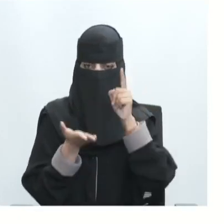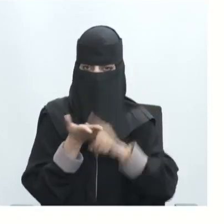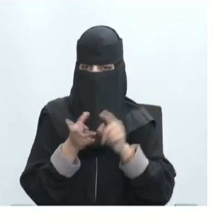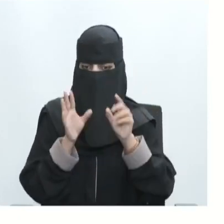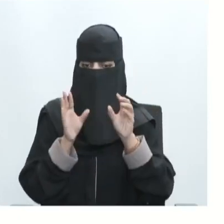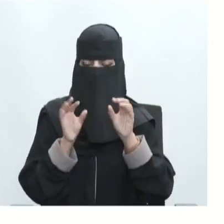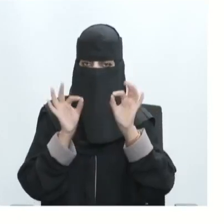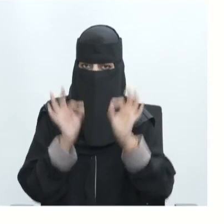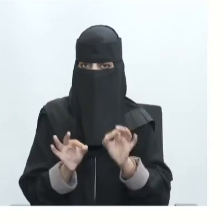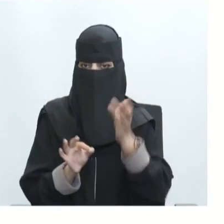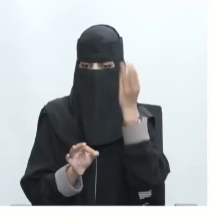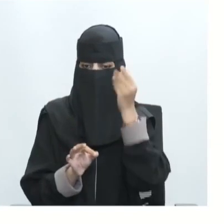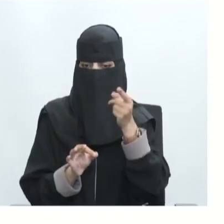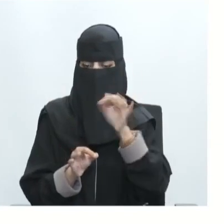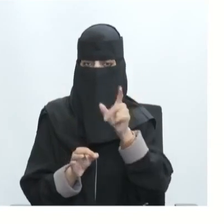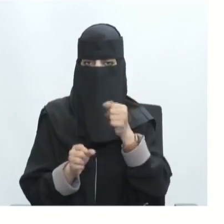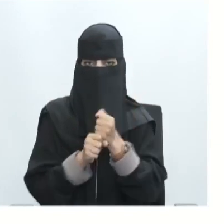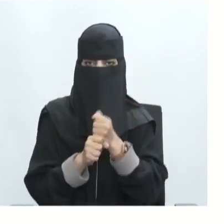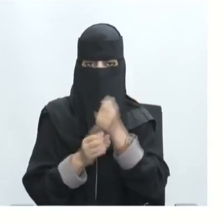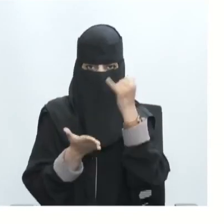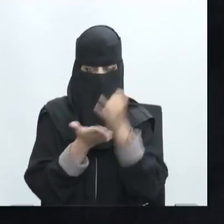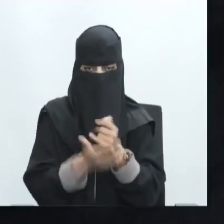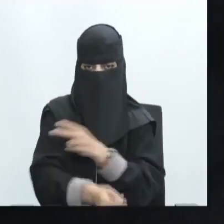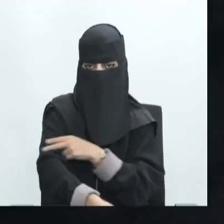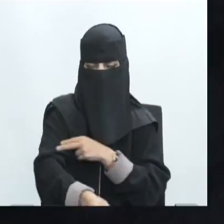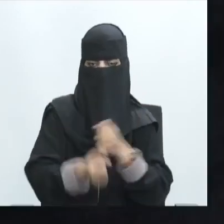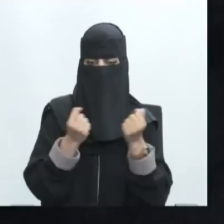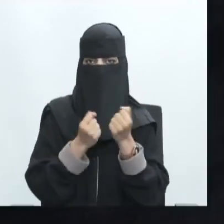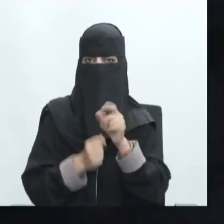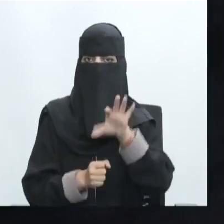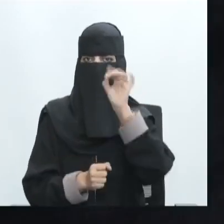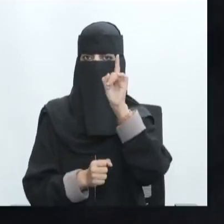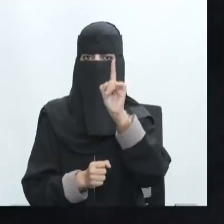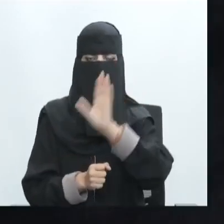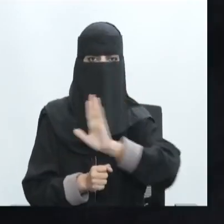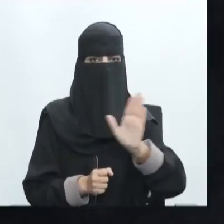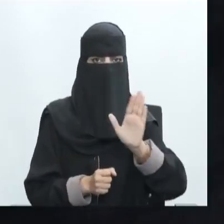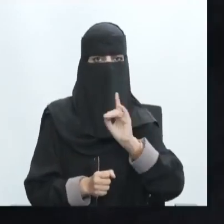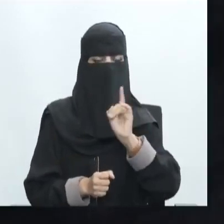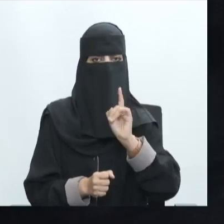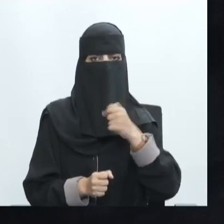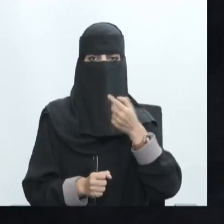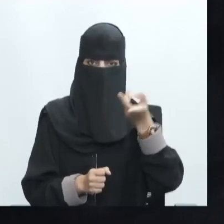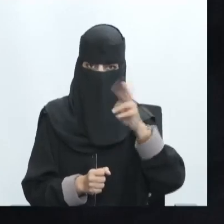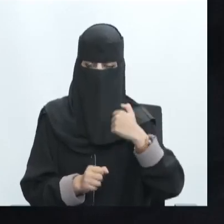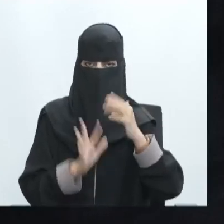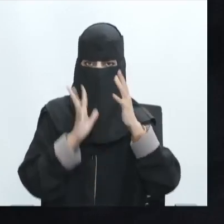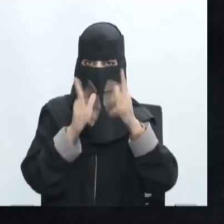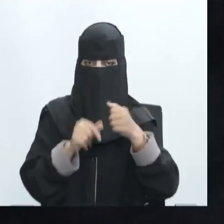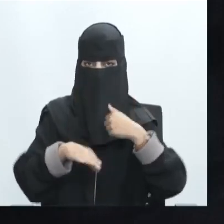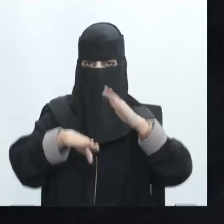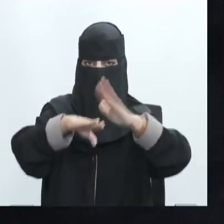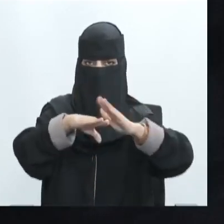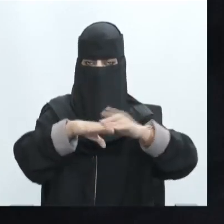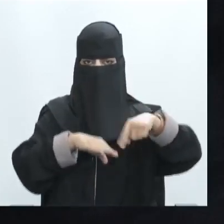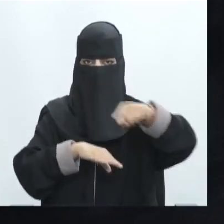تجارب فقط وانا ايضا اطلب منك عزيزي الطالب او اطلب